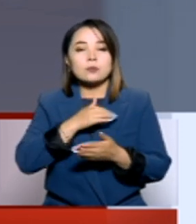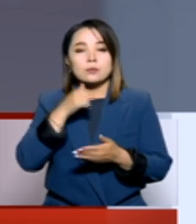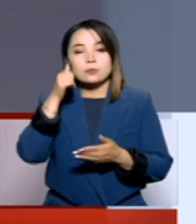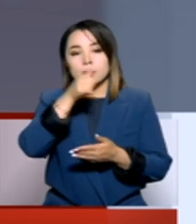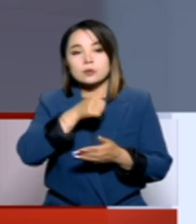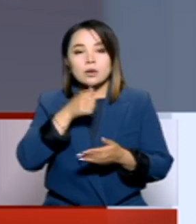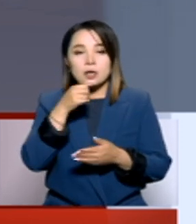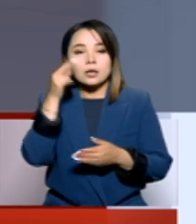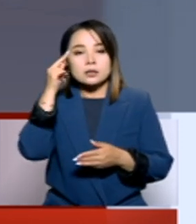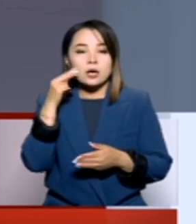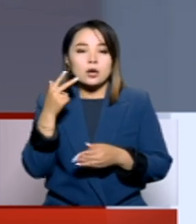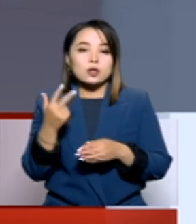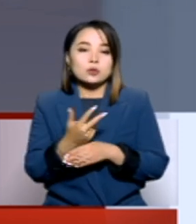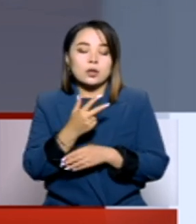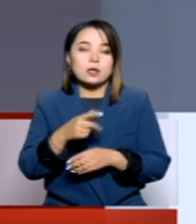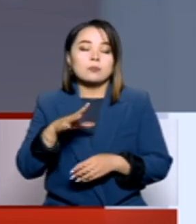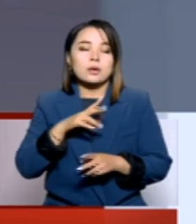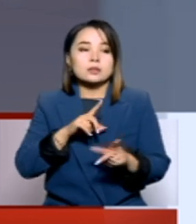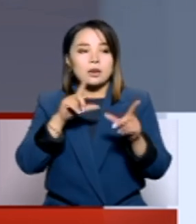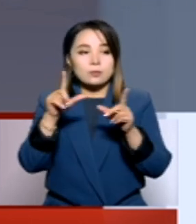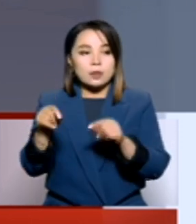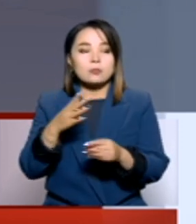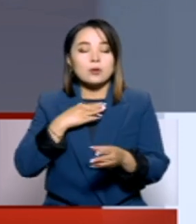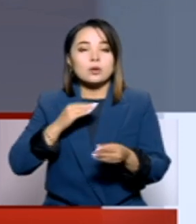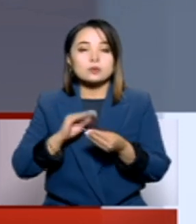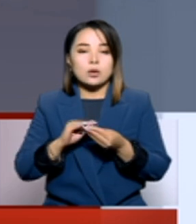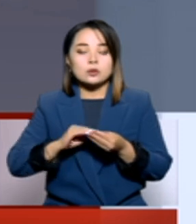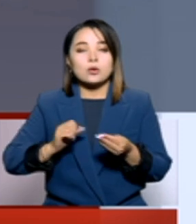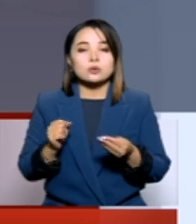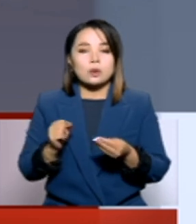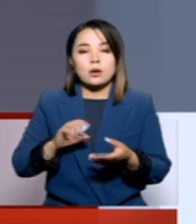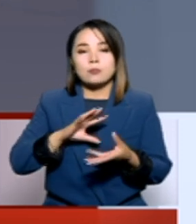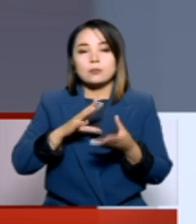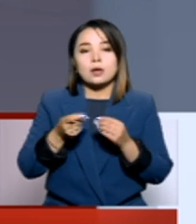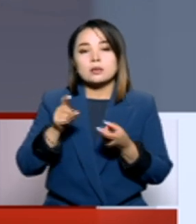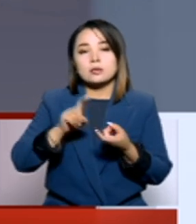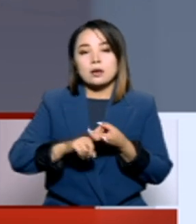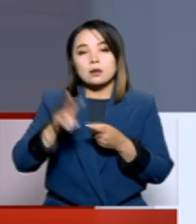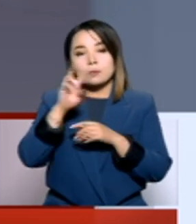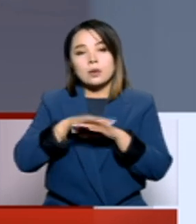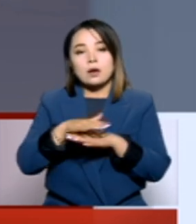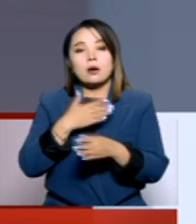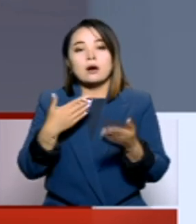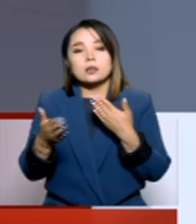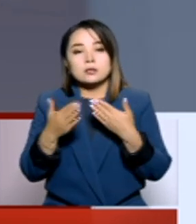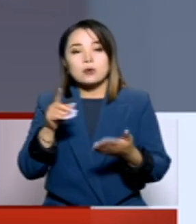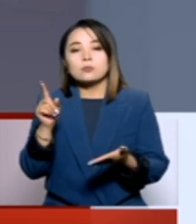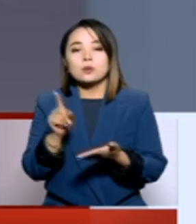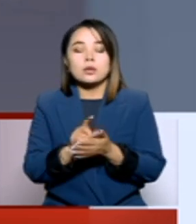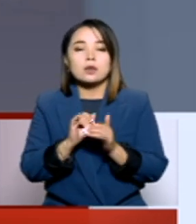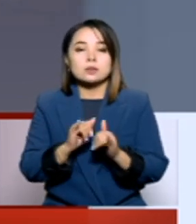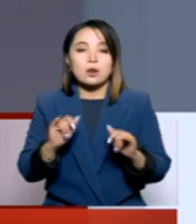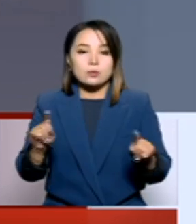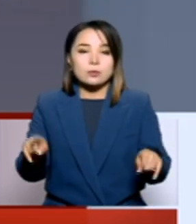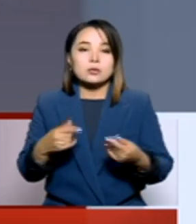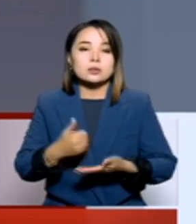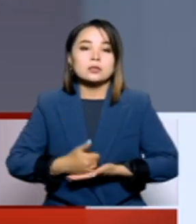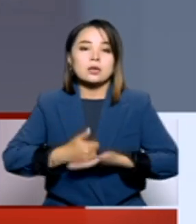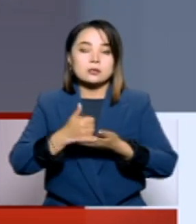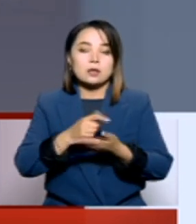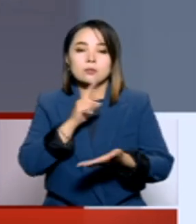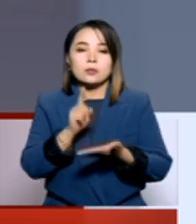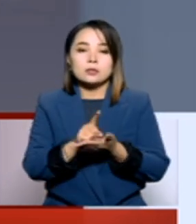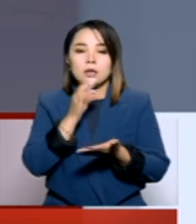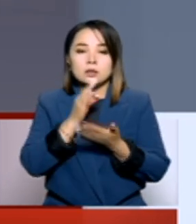бері Қытайға 3 рет сапармен бардым. Біздің тұрақты достық байланысымыз мемлекет аралық қарым-қатынастардың үдемелі дамуының берік негізі